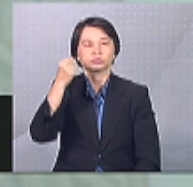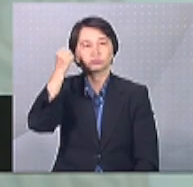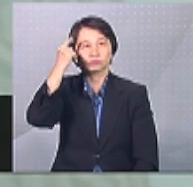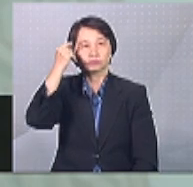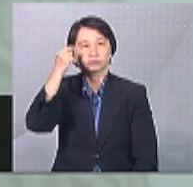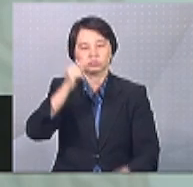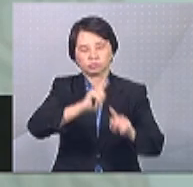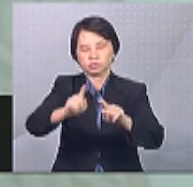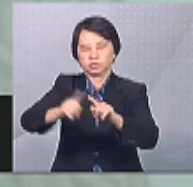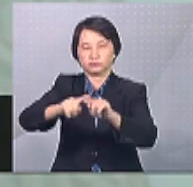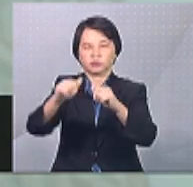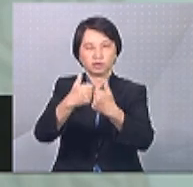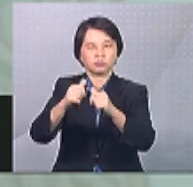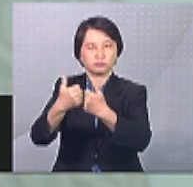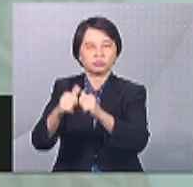pelbagai agensi